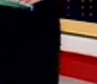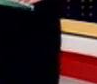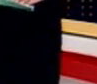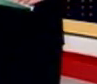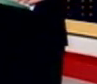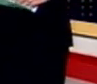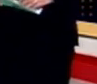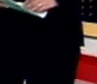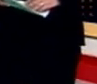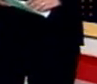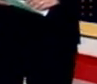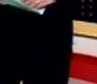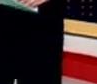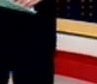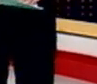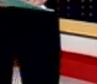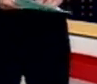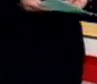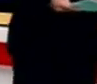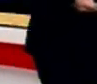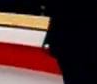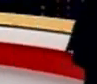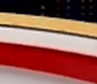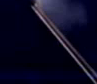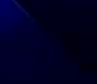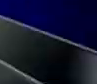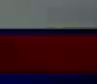perinciannya dalam Nasional 8.